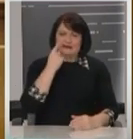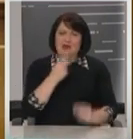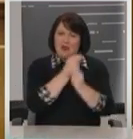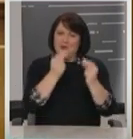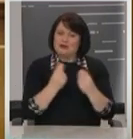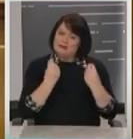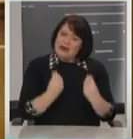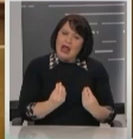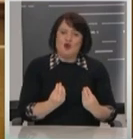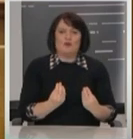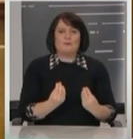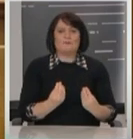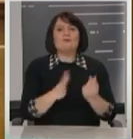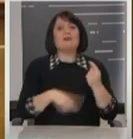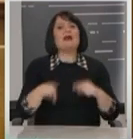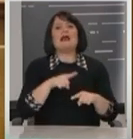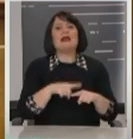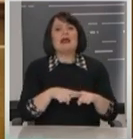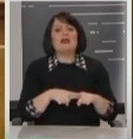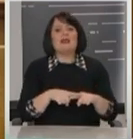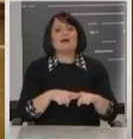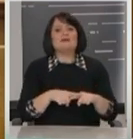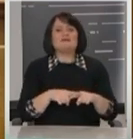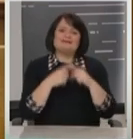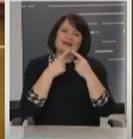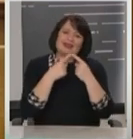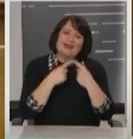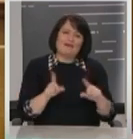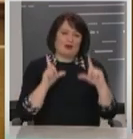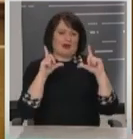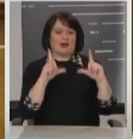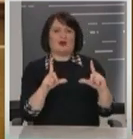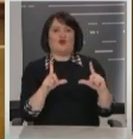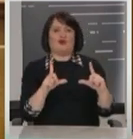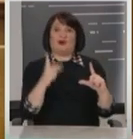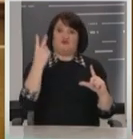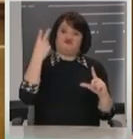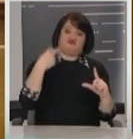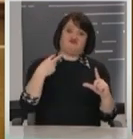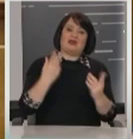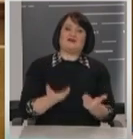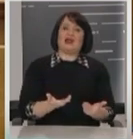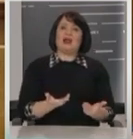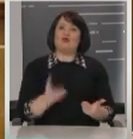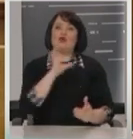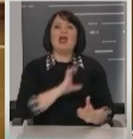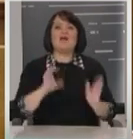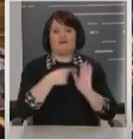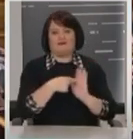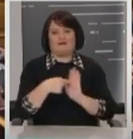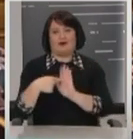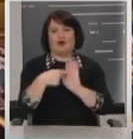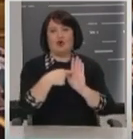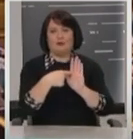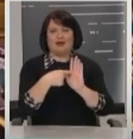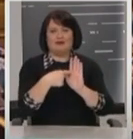καρπούς, η Ελλάδα έχει μία εντελώς διαφορετική εικόνα στη διεθνή κοινή γνώμη από αυτήν που μας